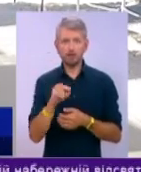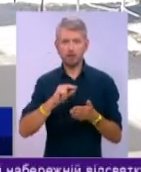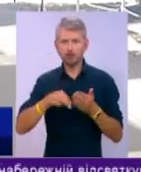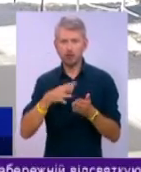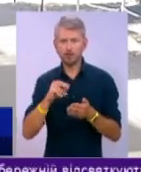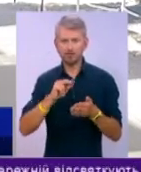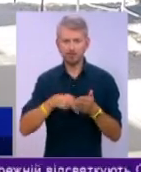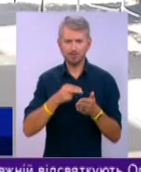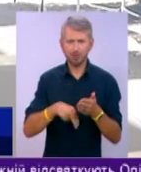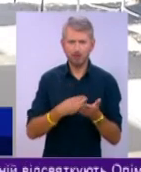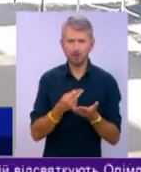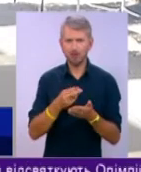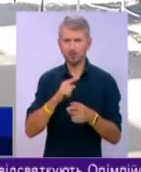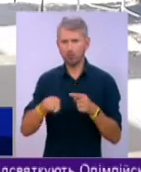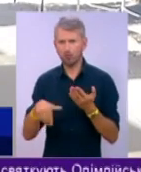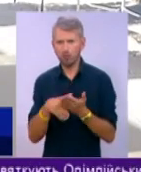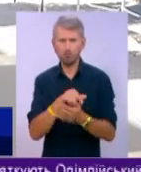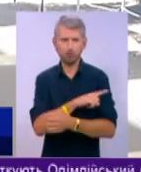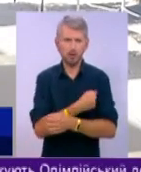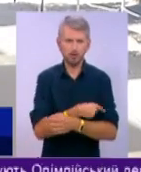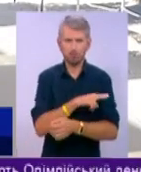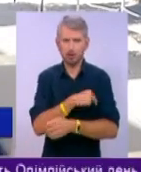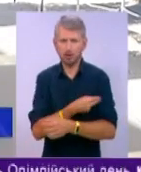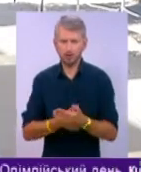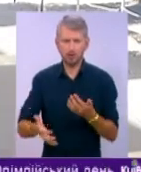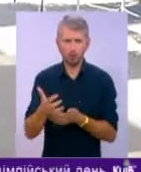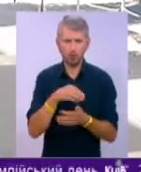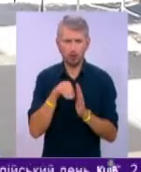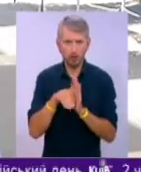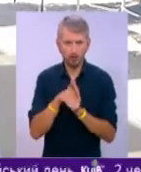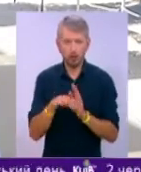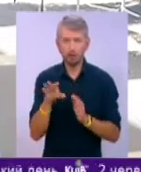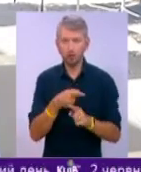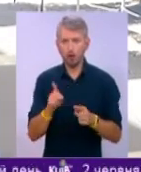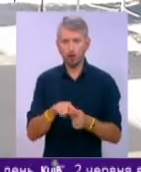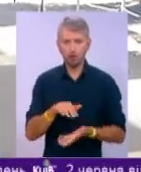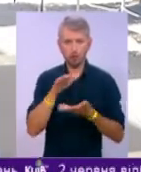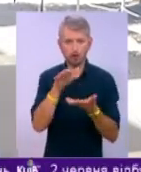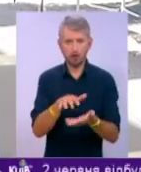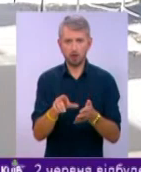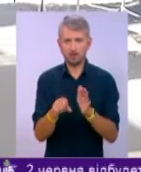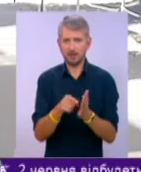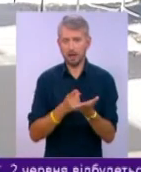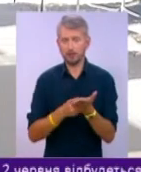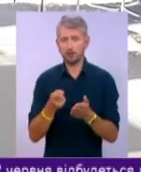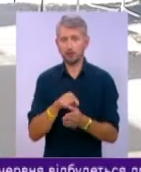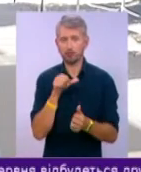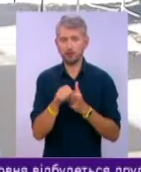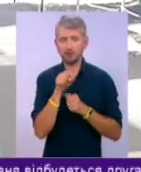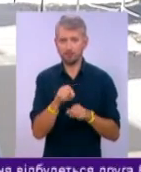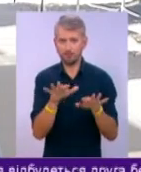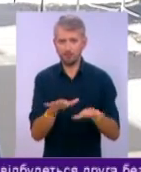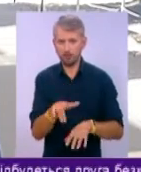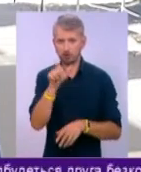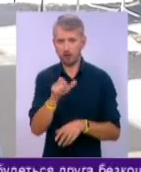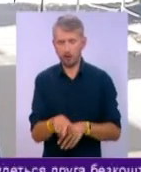всі справки із скорої допомоги, із лікарні, із поліклініки збирати. Вместе это все подавать с доказательствами того, что именно на этом аттракционе